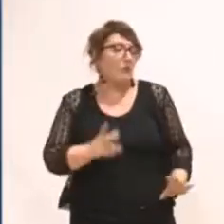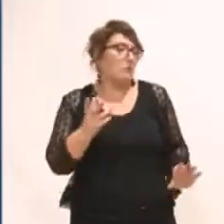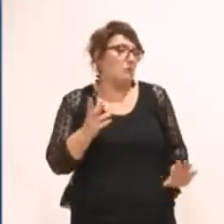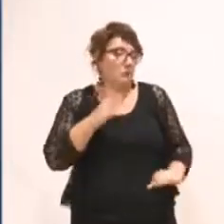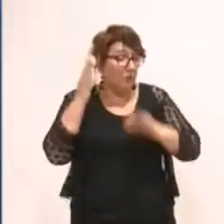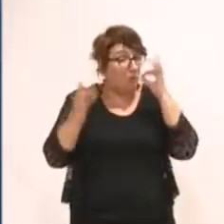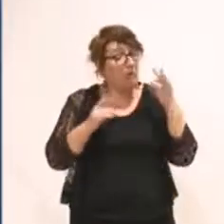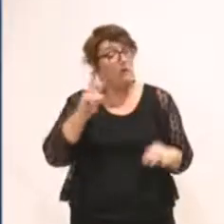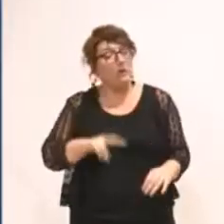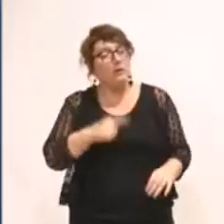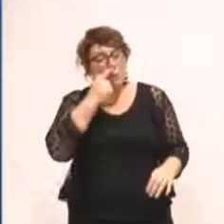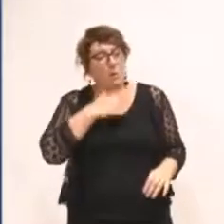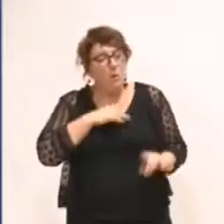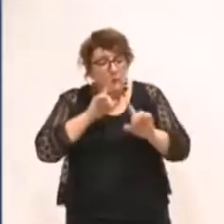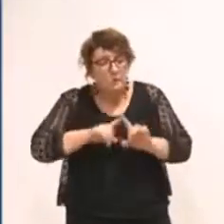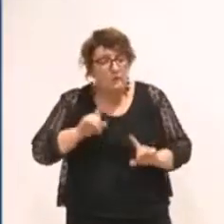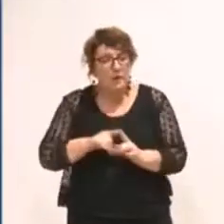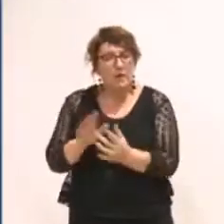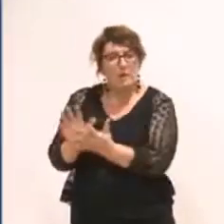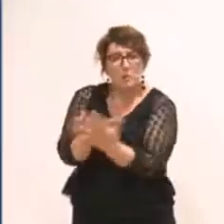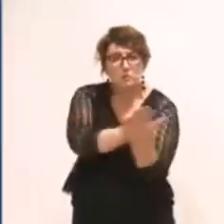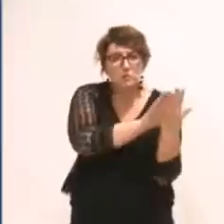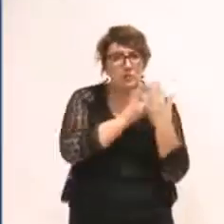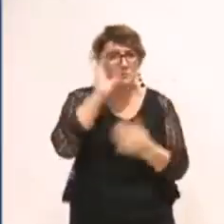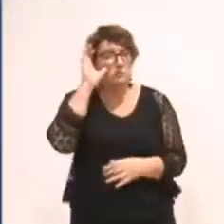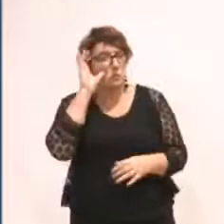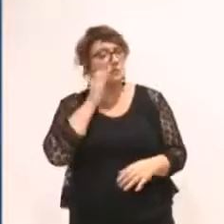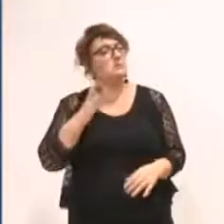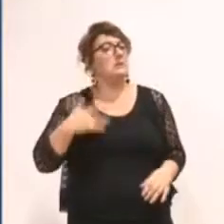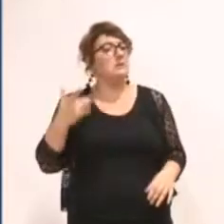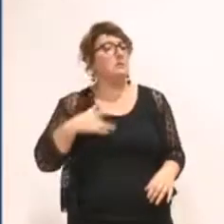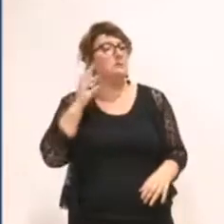très intéressant, hein, ce détail de consultation.